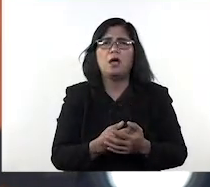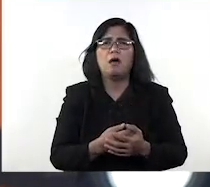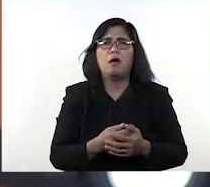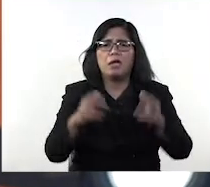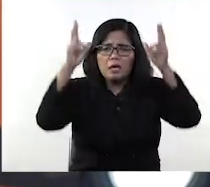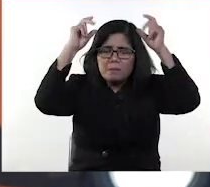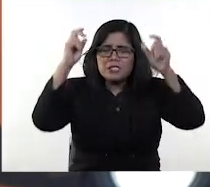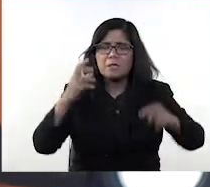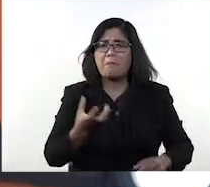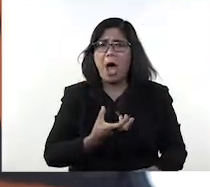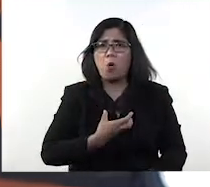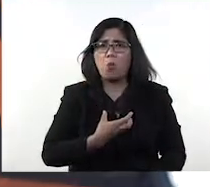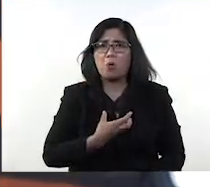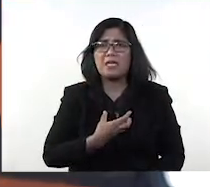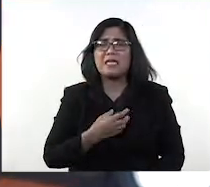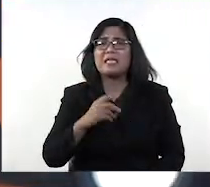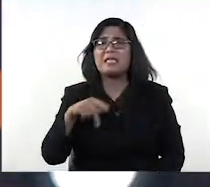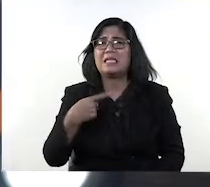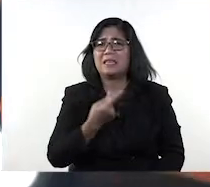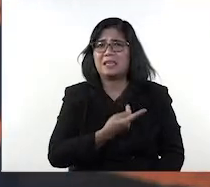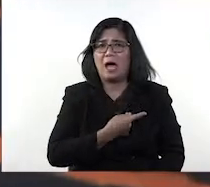saidu kita peluru pemberontakan